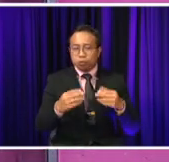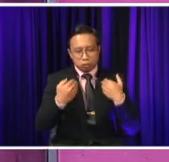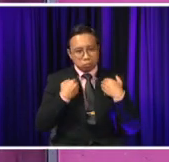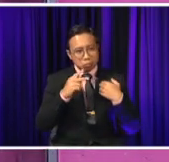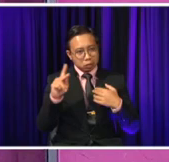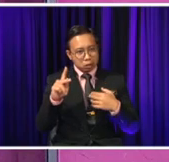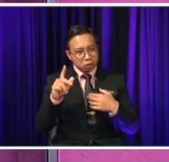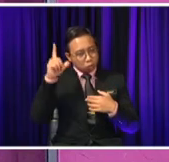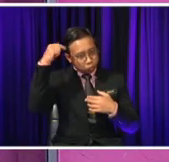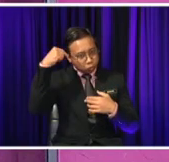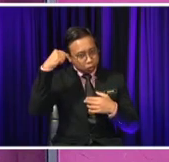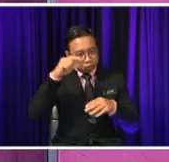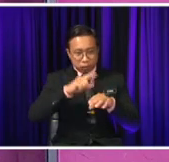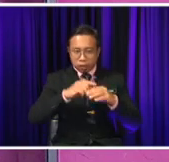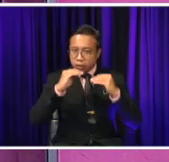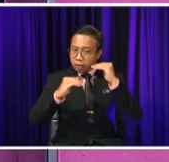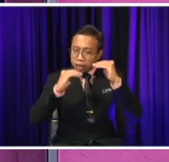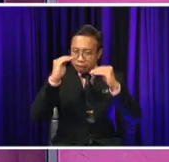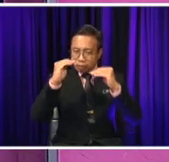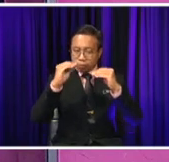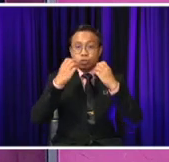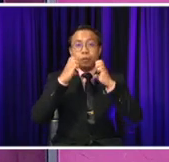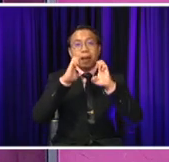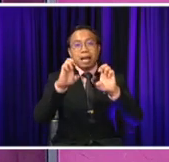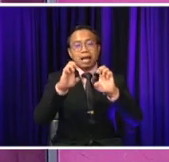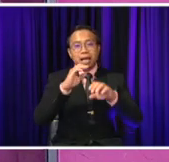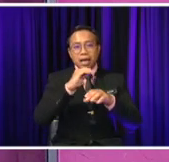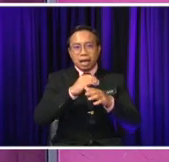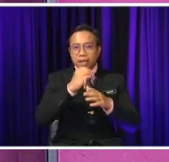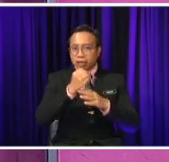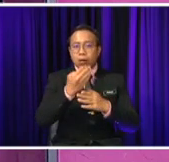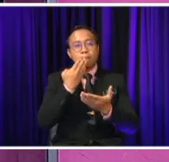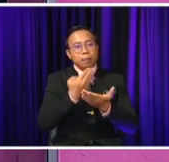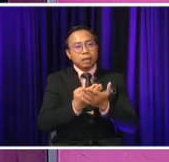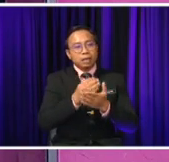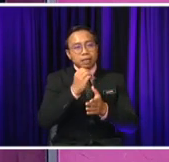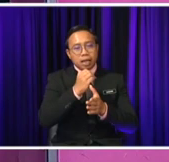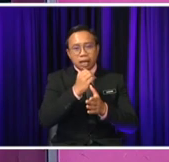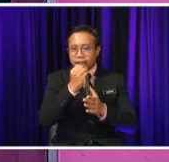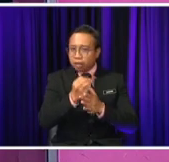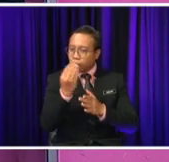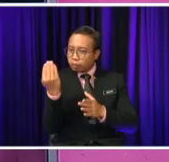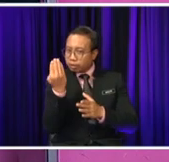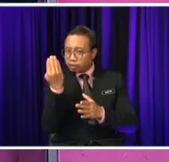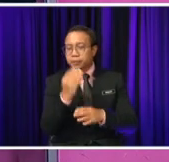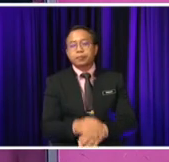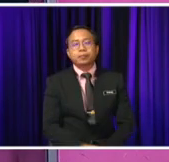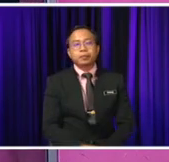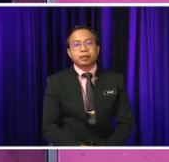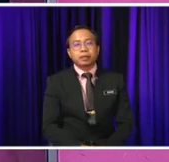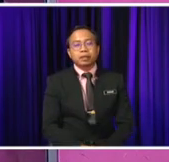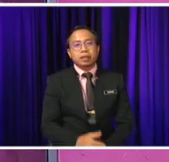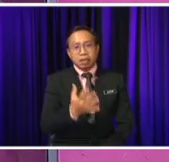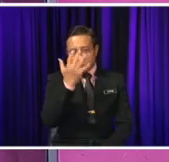berada di tahap yang cemerlang ada pemberian yang baik atau sederhana dan sebagainya Jadi kenapa saya